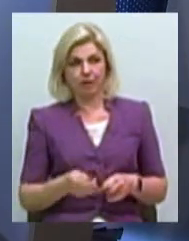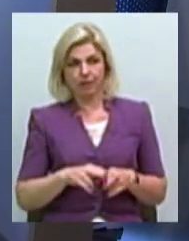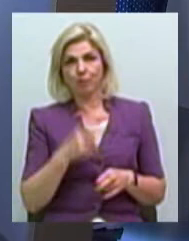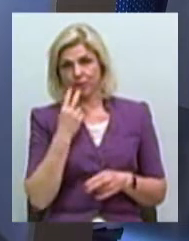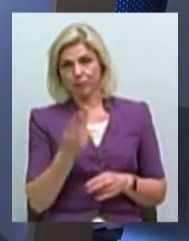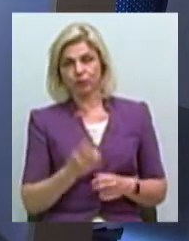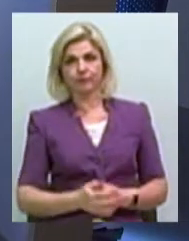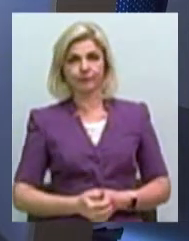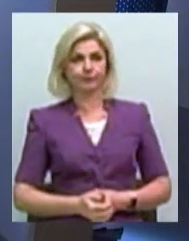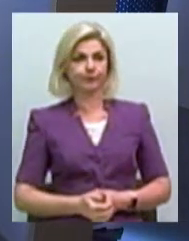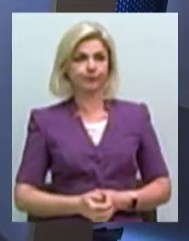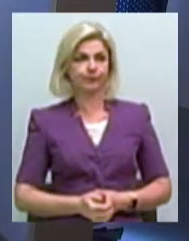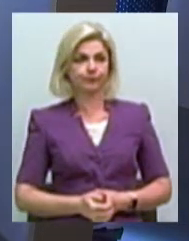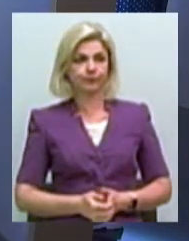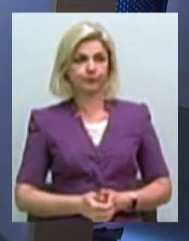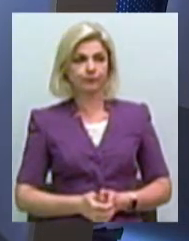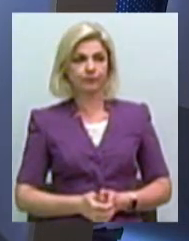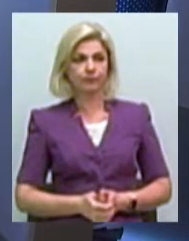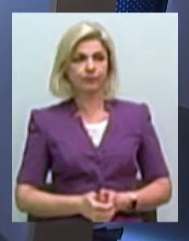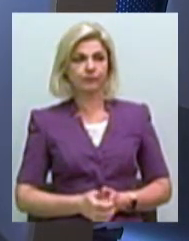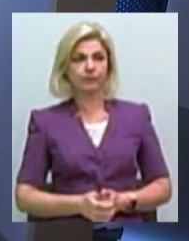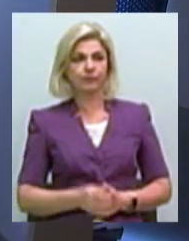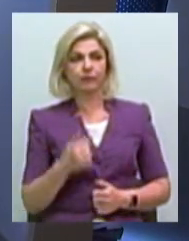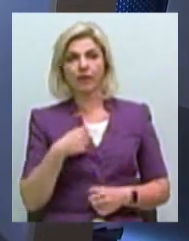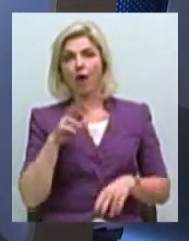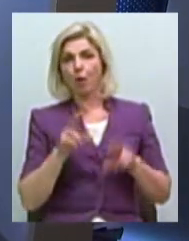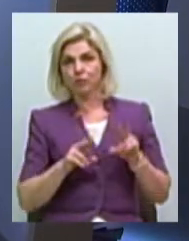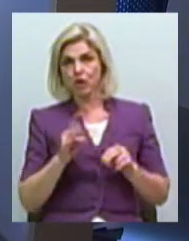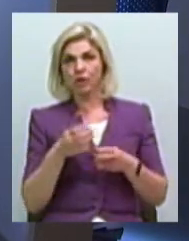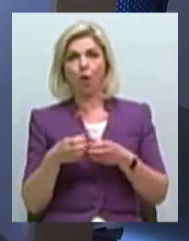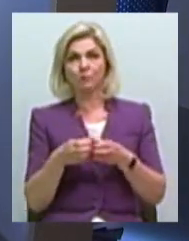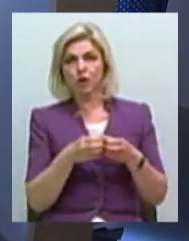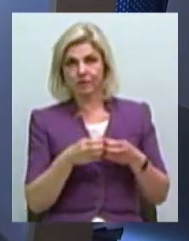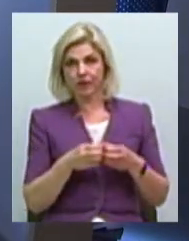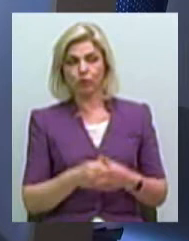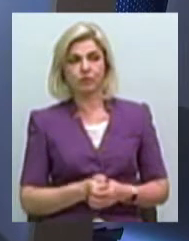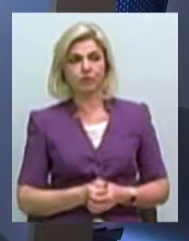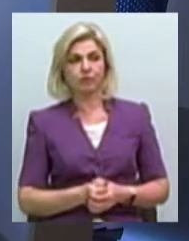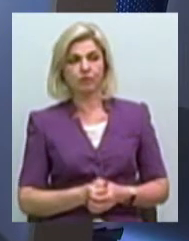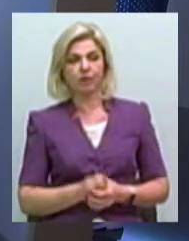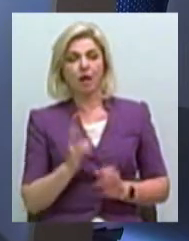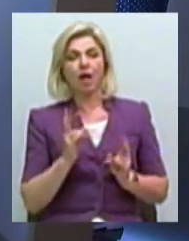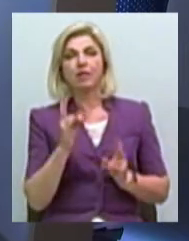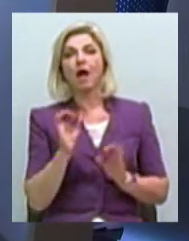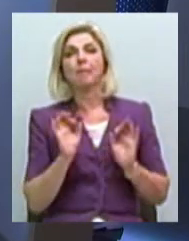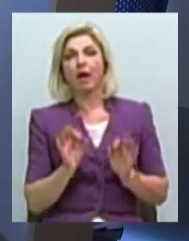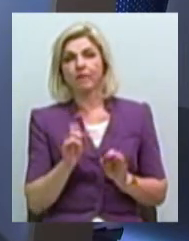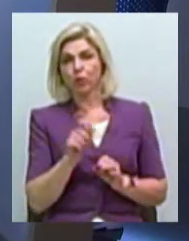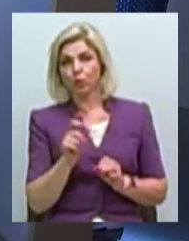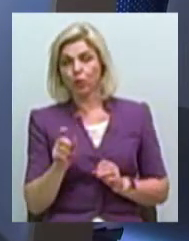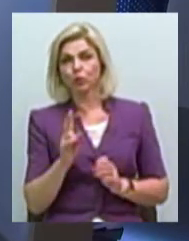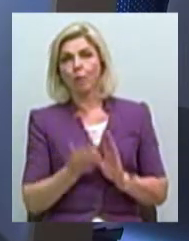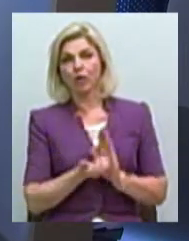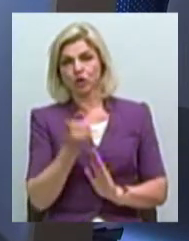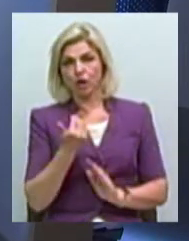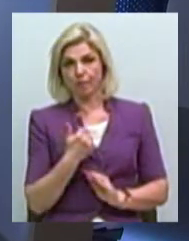посмотрим, как будут развиваться события. Но я надеюсь на общественность, надеюсь на на правильных людей, которые поддержали